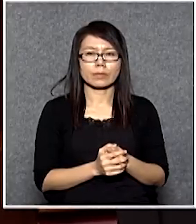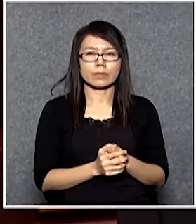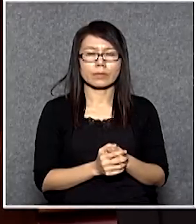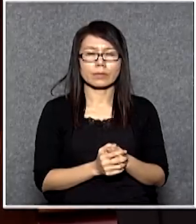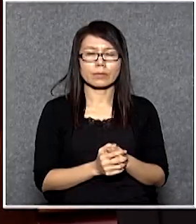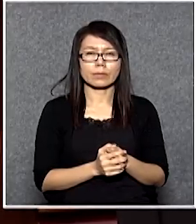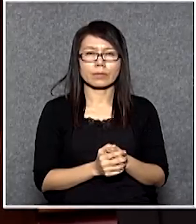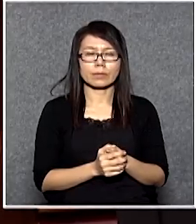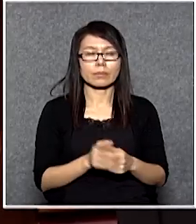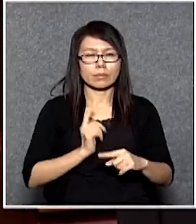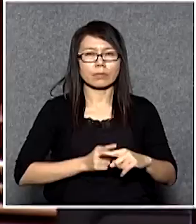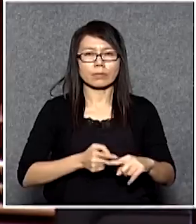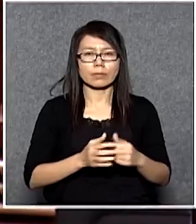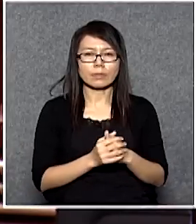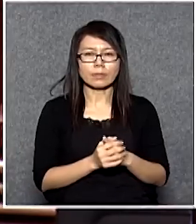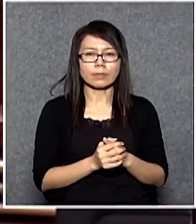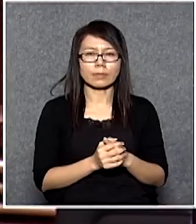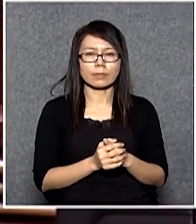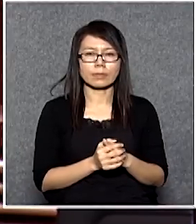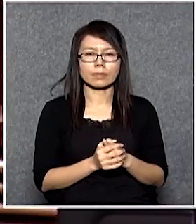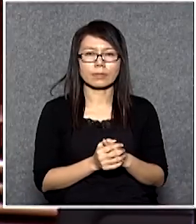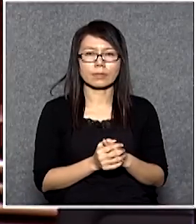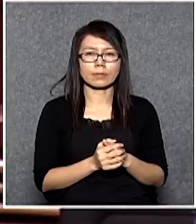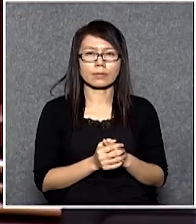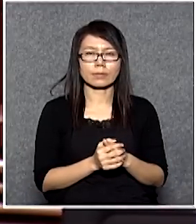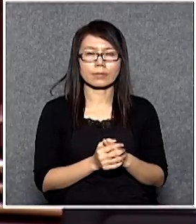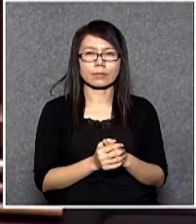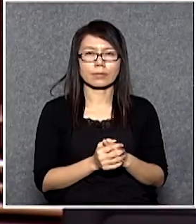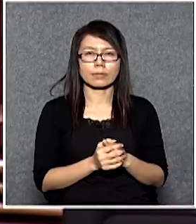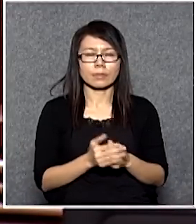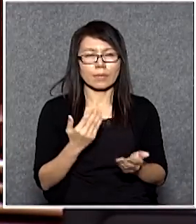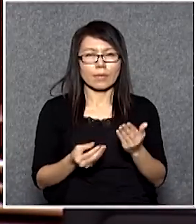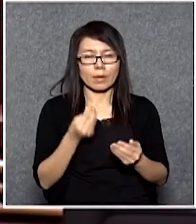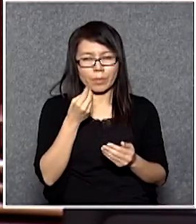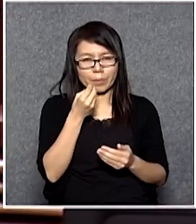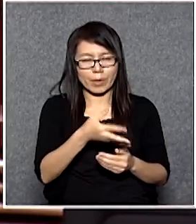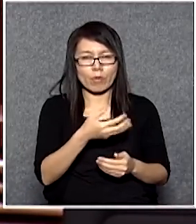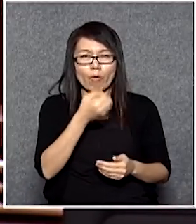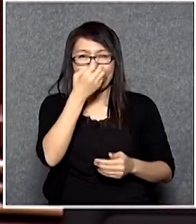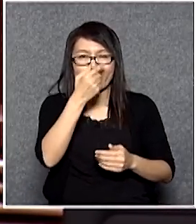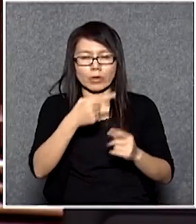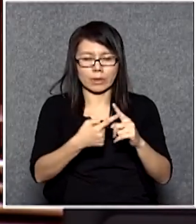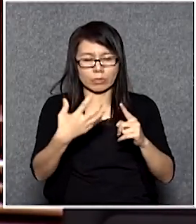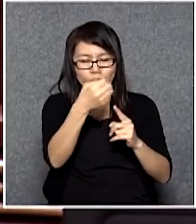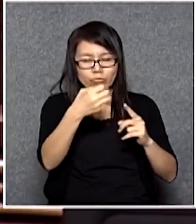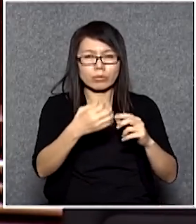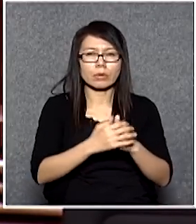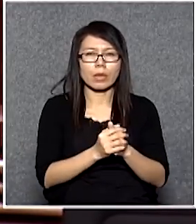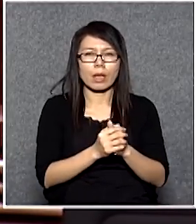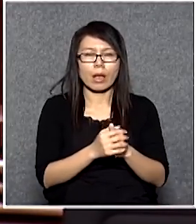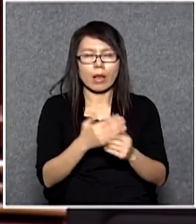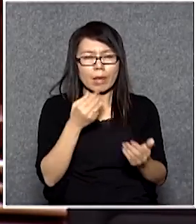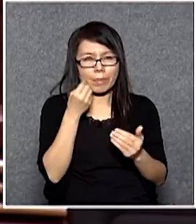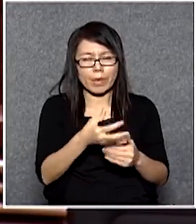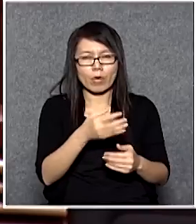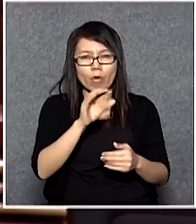而當然這個比香港民主，比香港